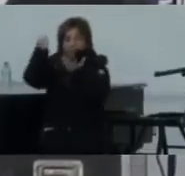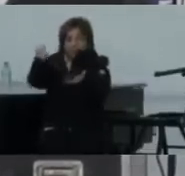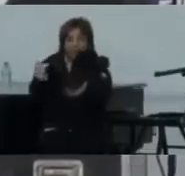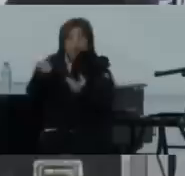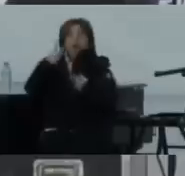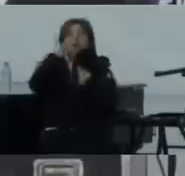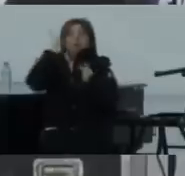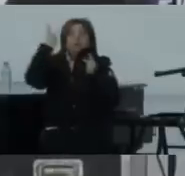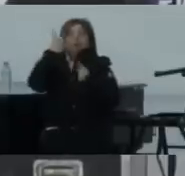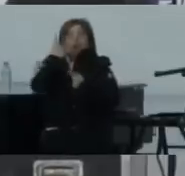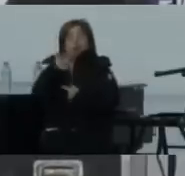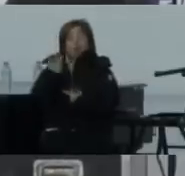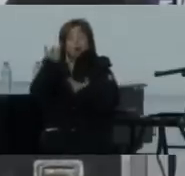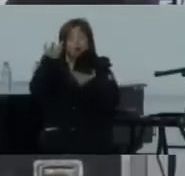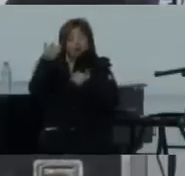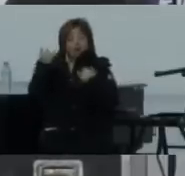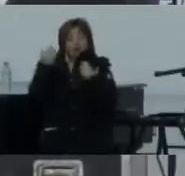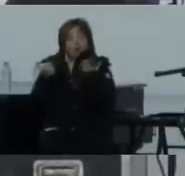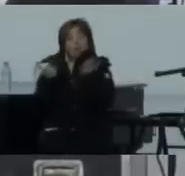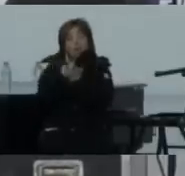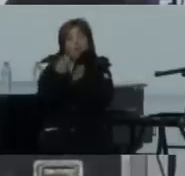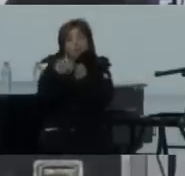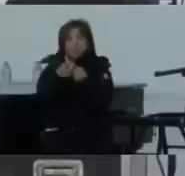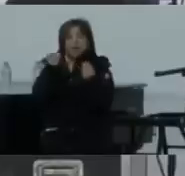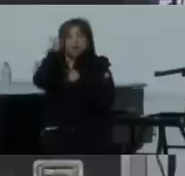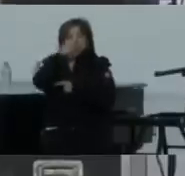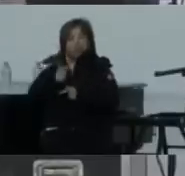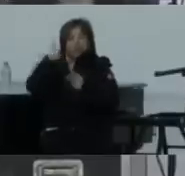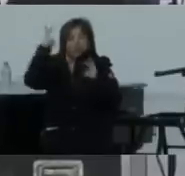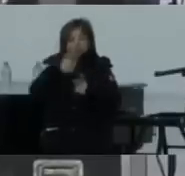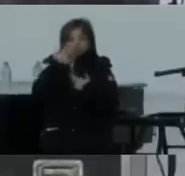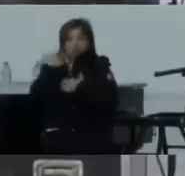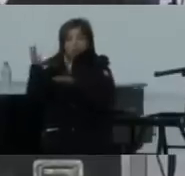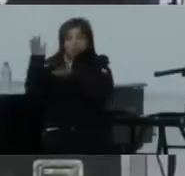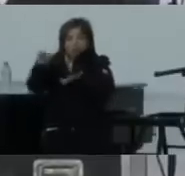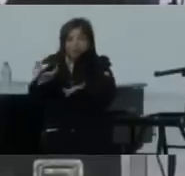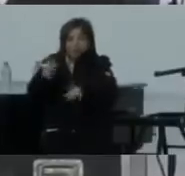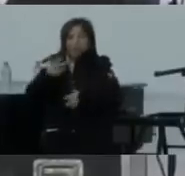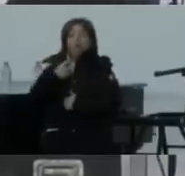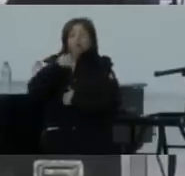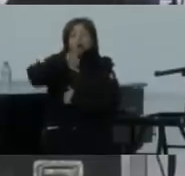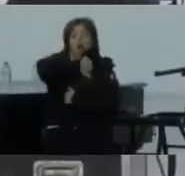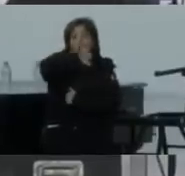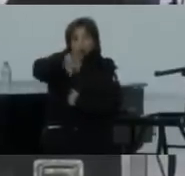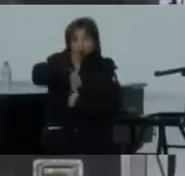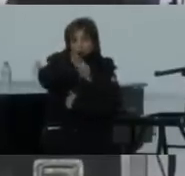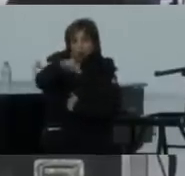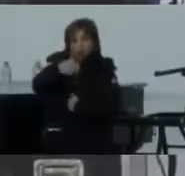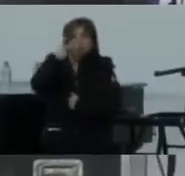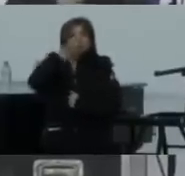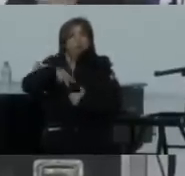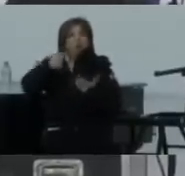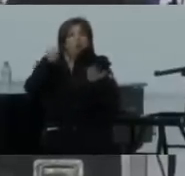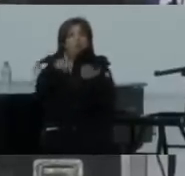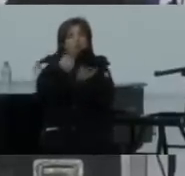quello vero. Quello vero, l'olio, siamo i secondi produttori del mondo di olio, facciamo l'olio più buono